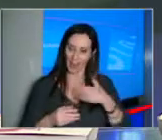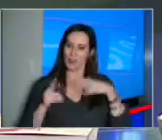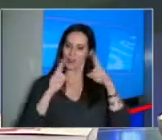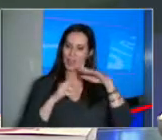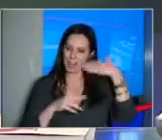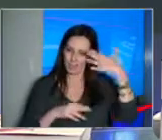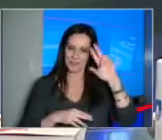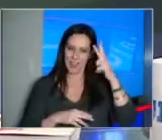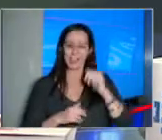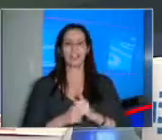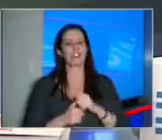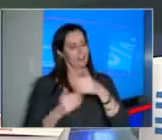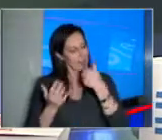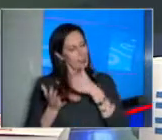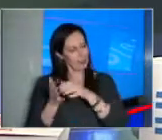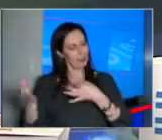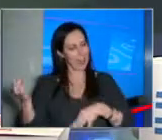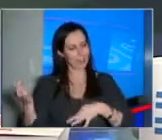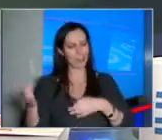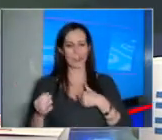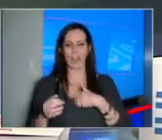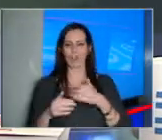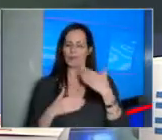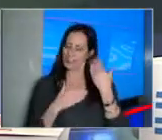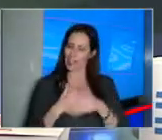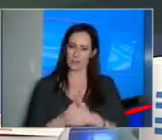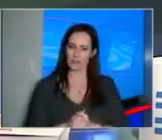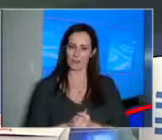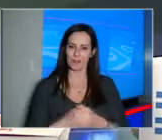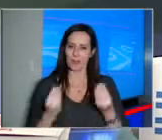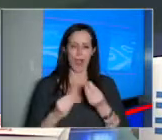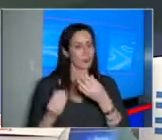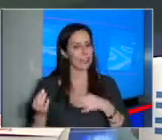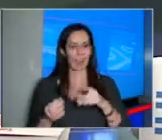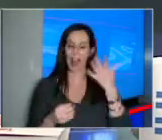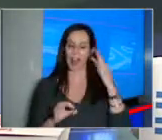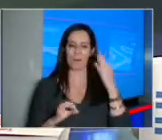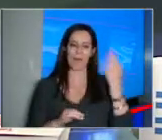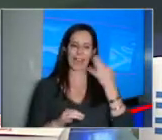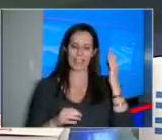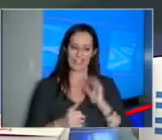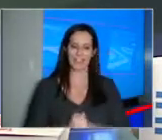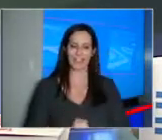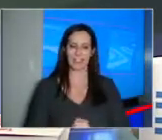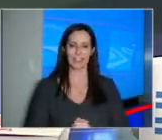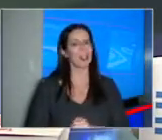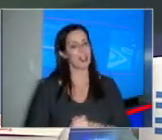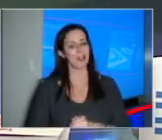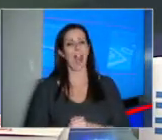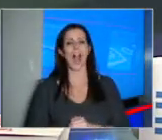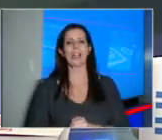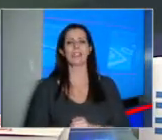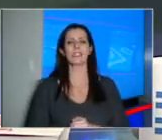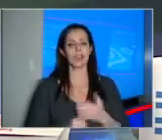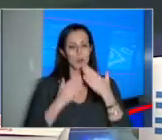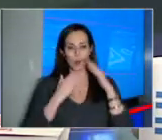ניפגש ביום שלישי, שתנגני בזמן שאנחנו נפרדים מהרולר איזה משהו שניגנת, כי היה להם מגניב להעלה, אז אם את יכולה לנגן,